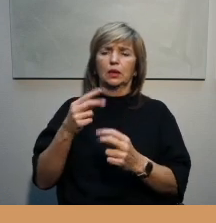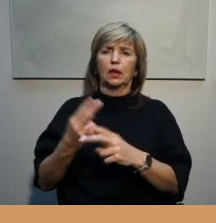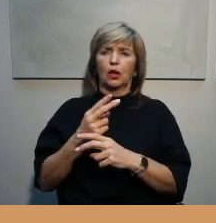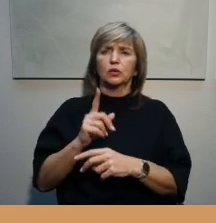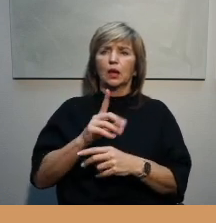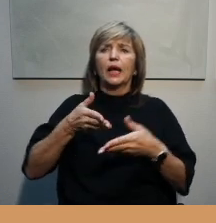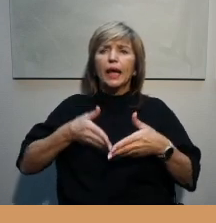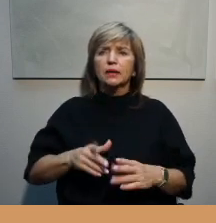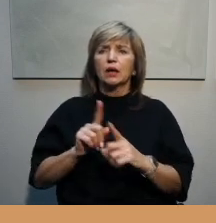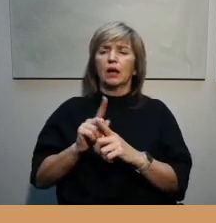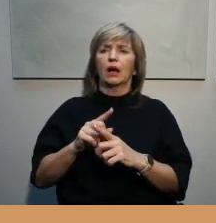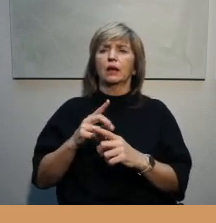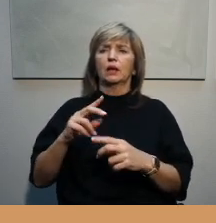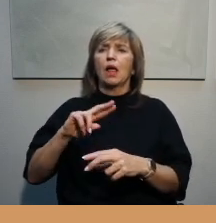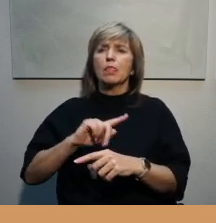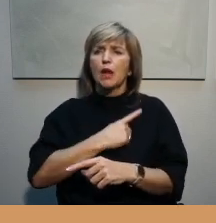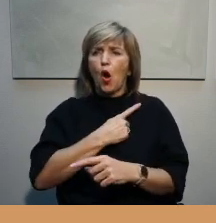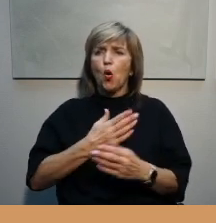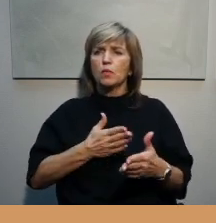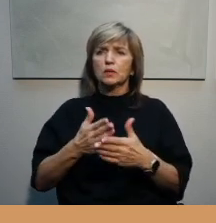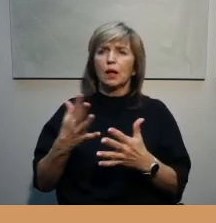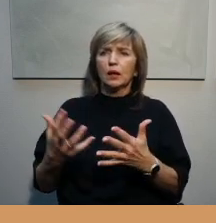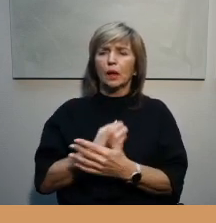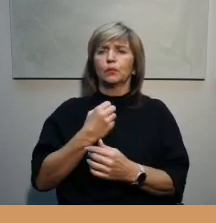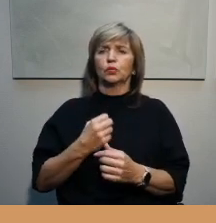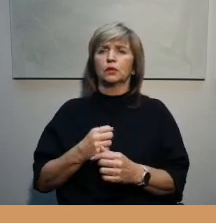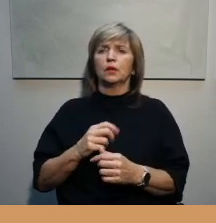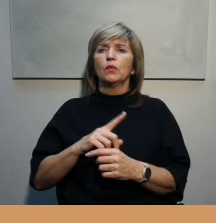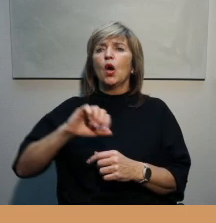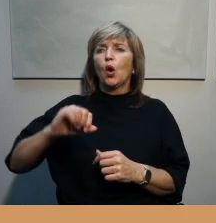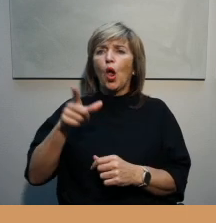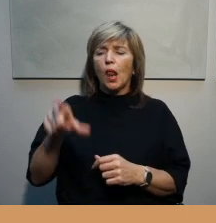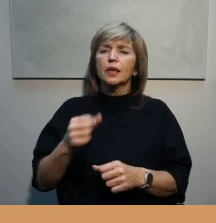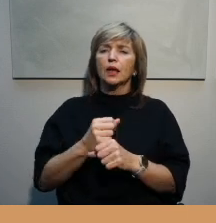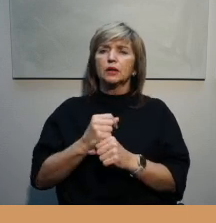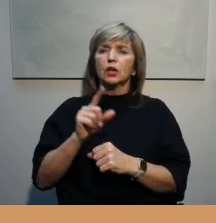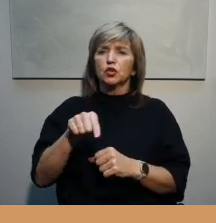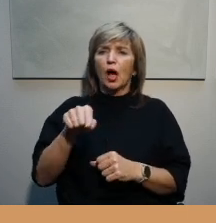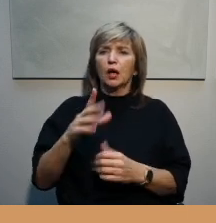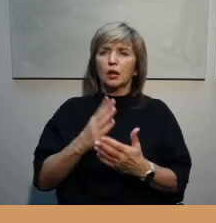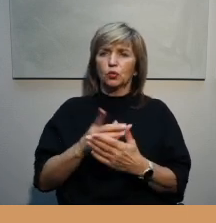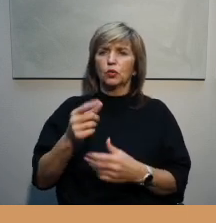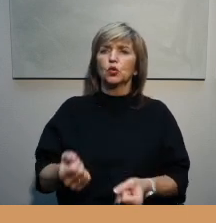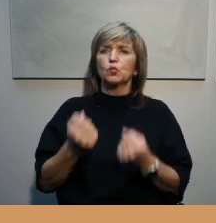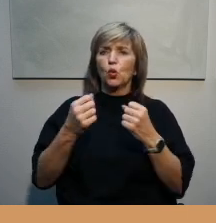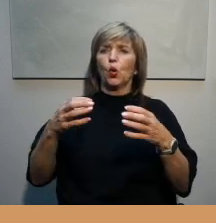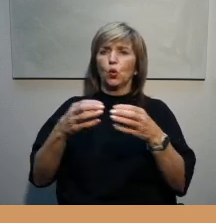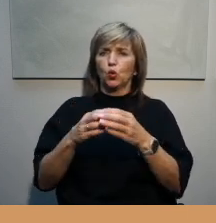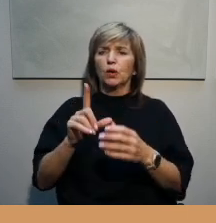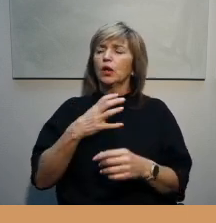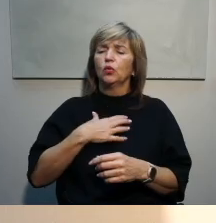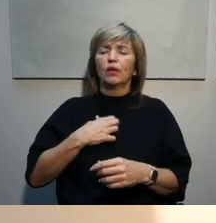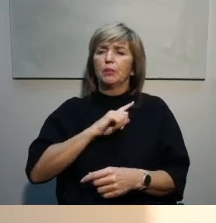gan iedzimtiem, gan traumu ceļā gūtiem. Un kolēģiem, kas strādā ar šo te jau smago grupu, ir ļoti